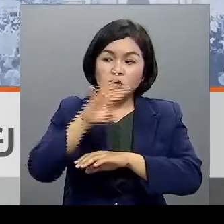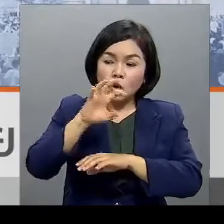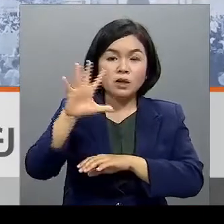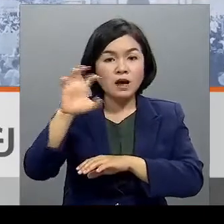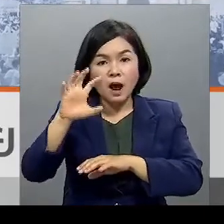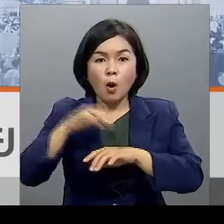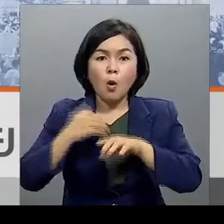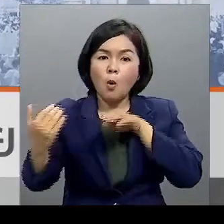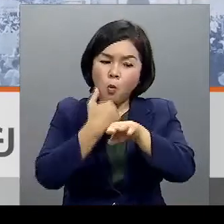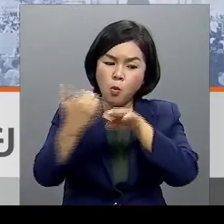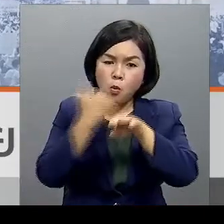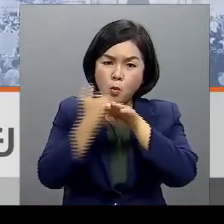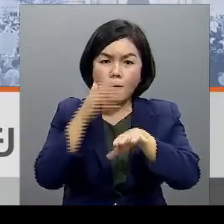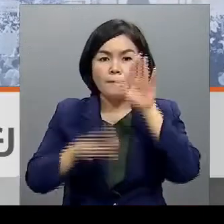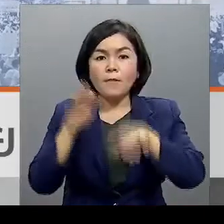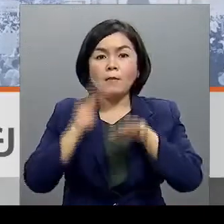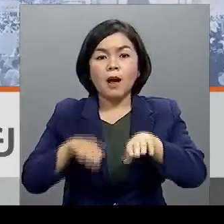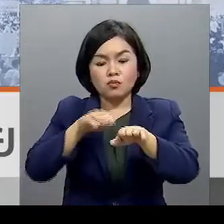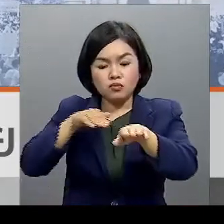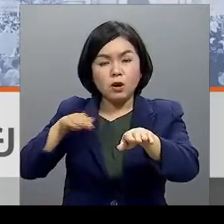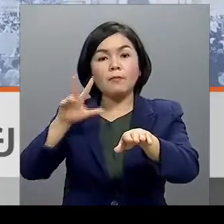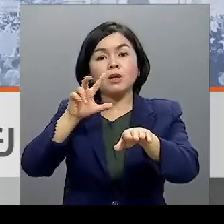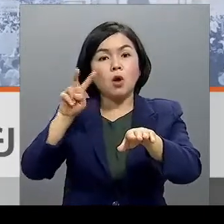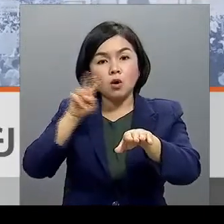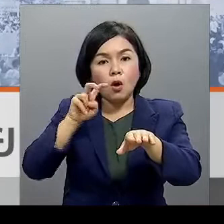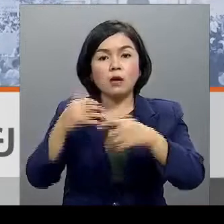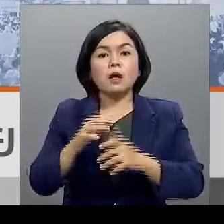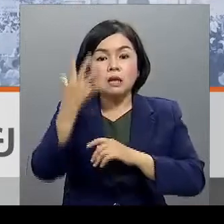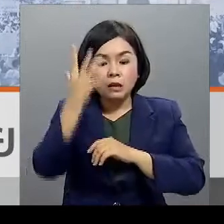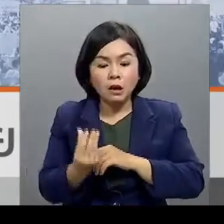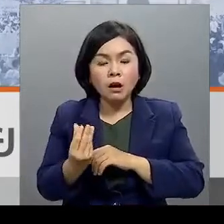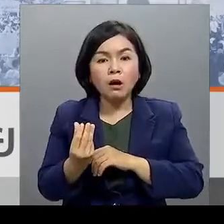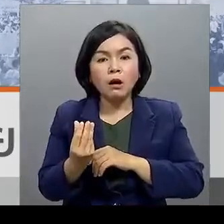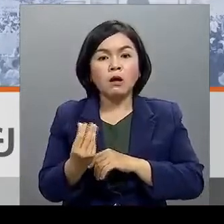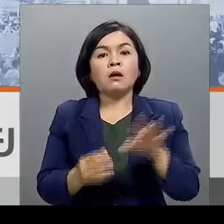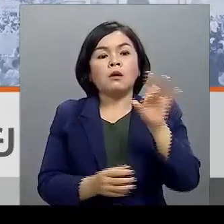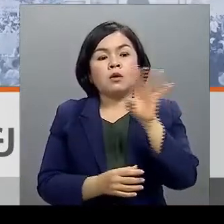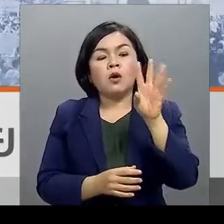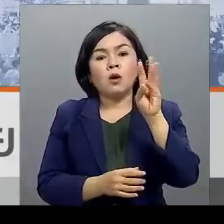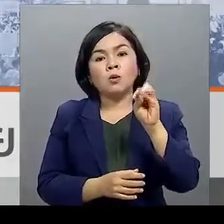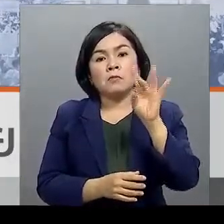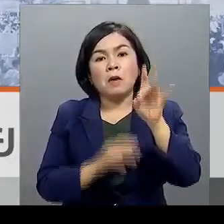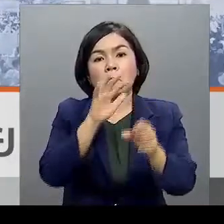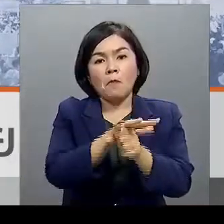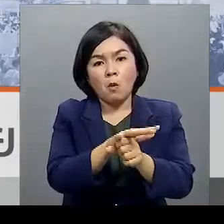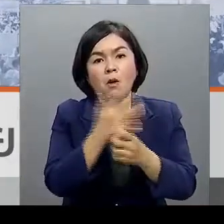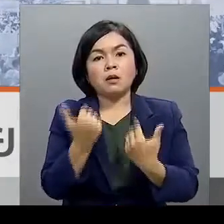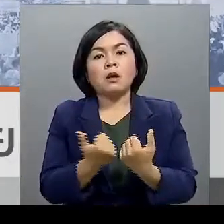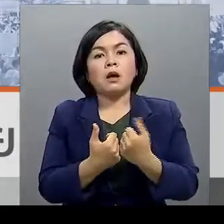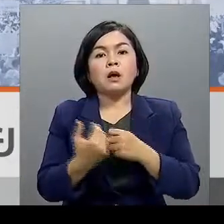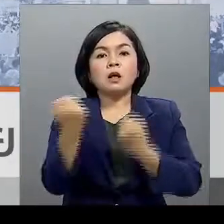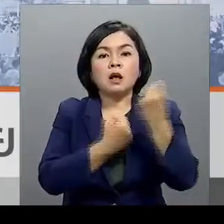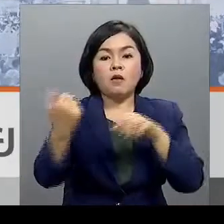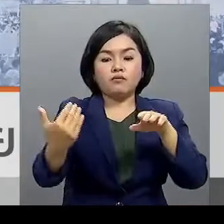ส่งที่มีอยู่ประมาณ 200คันโดยกำหนดให้เหลือวันละ 168คันต่อวันและให้ขับเข้ามาได้ถึงบริเวณ